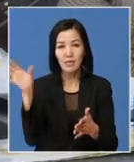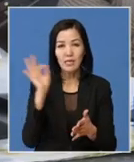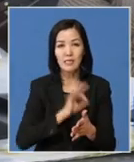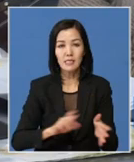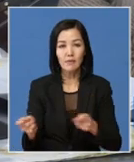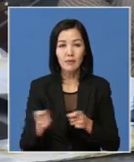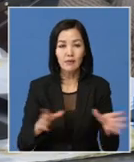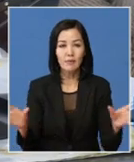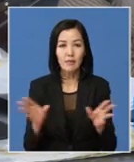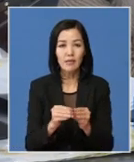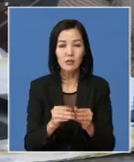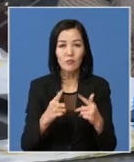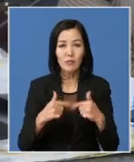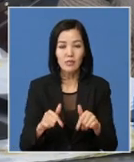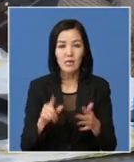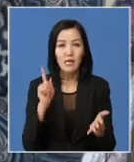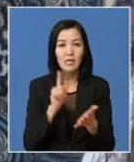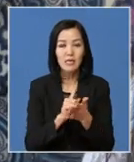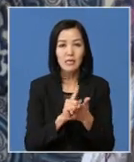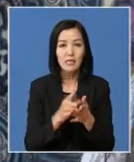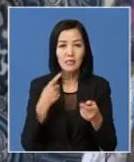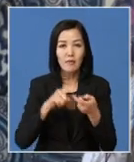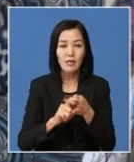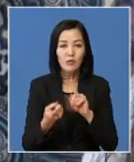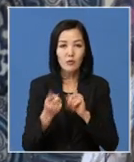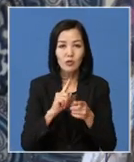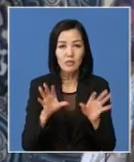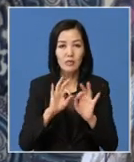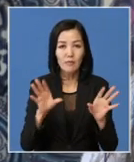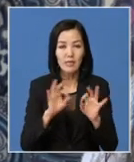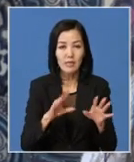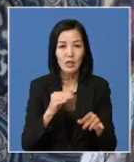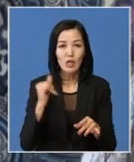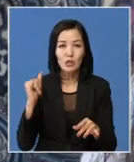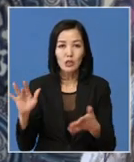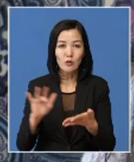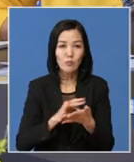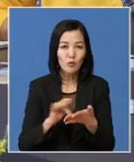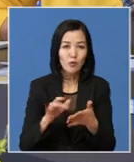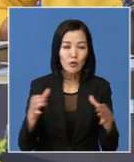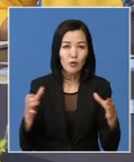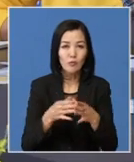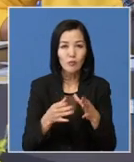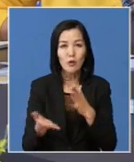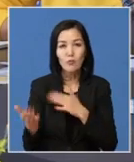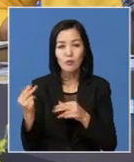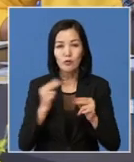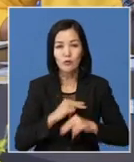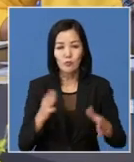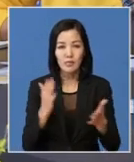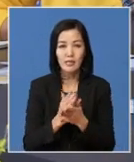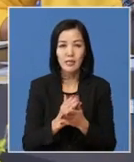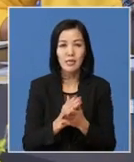бірлесе ұйымдастырылған жиында салық саласына қатысты соңғы өзгерістер баяндалды. Атап өтерлігі Жетісу бухгалтерлер клубының орнынан жұмыс